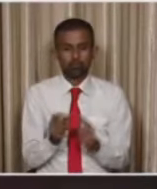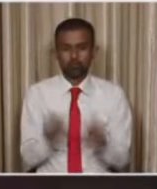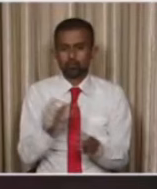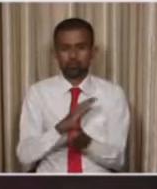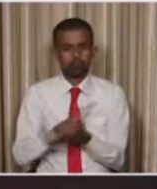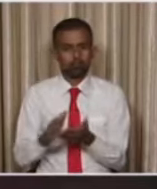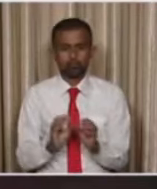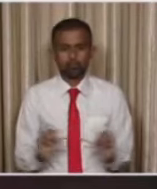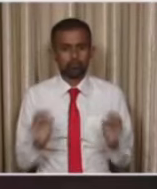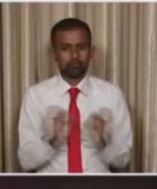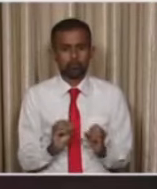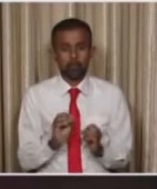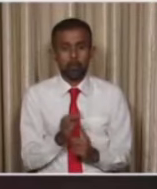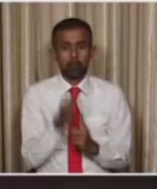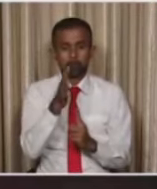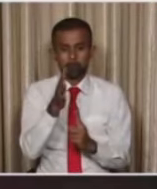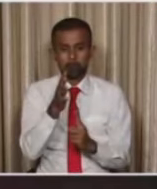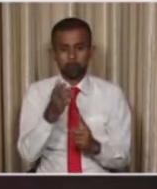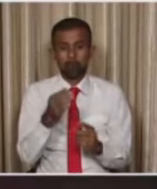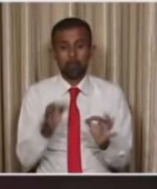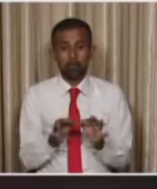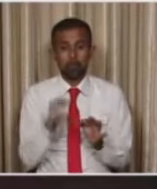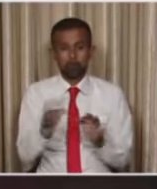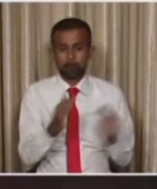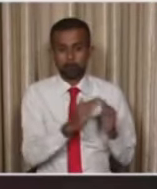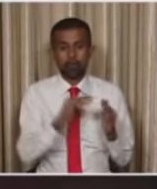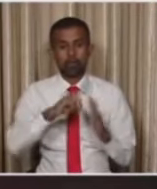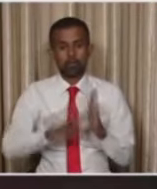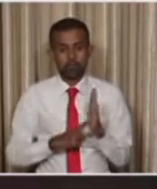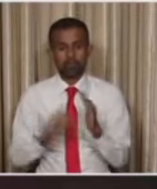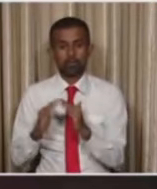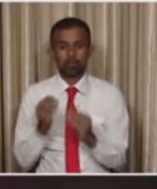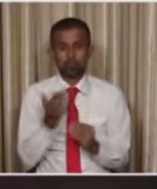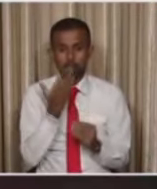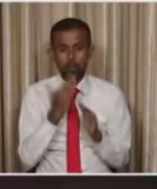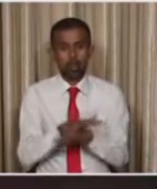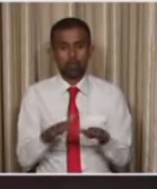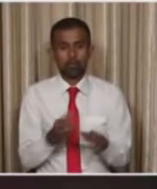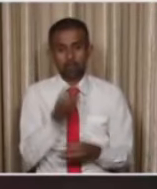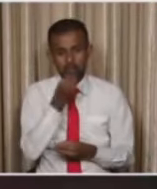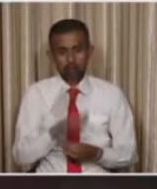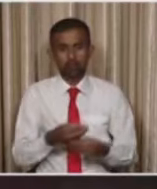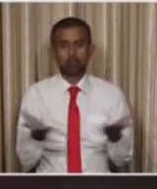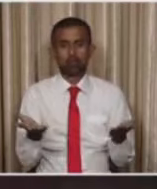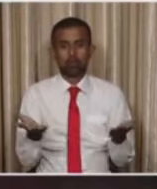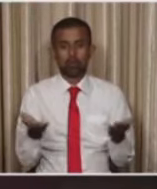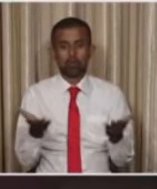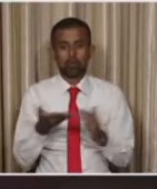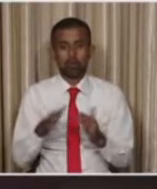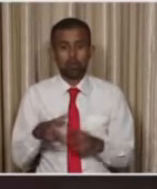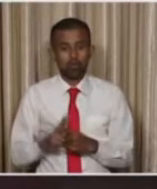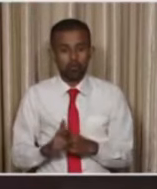නැහැ. ප්‍රේමදාස ජනාධිපතිතුමා ගම්මුදාව ගෙනාවේ, ජනසවිය ගෙනාවේ, පාසල් දරුවන්ට කෑම වේල දුන්නේ, ගමට